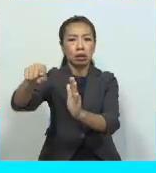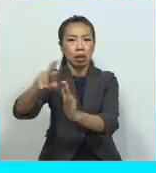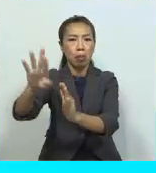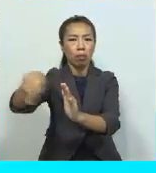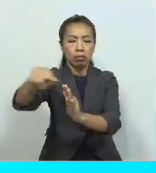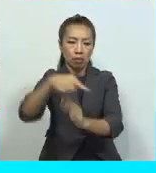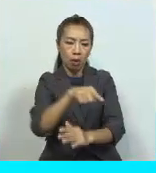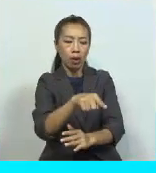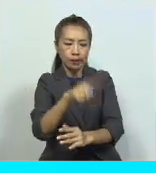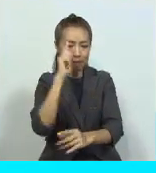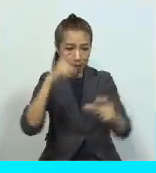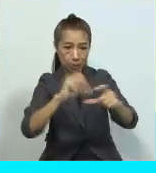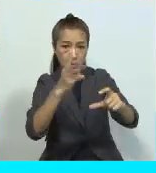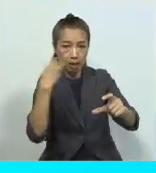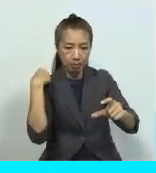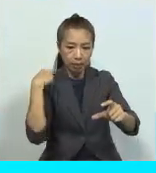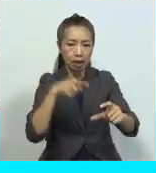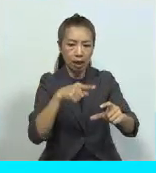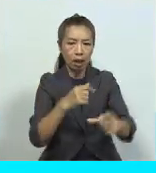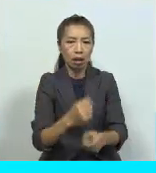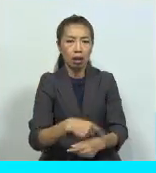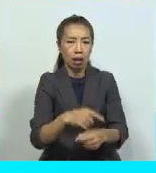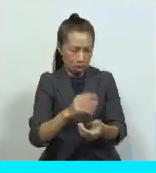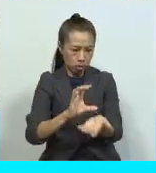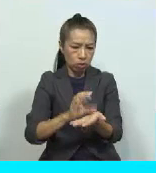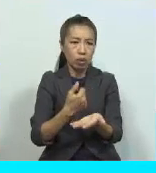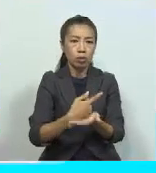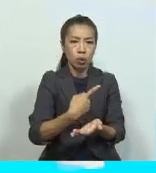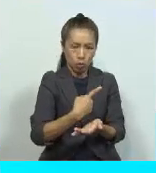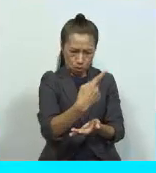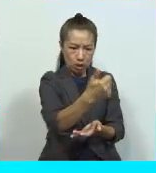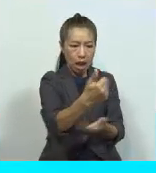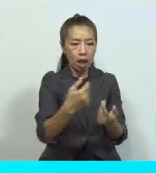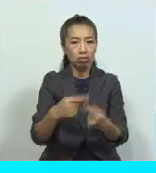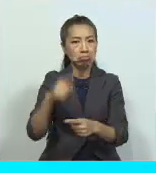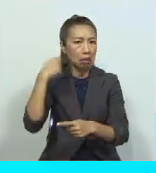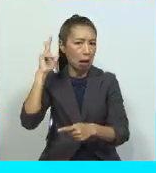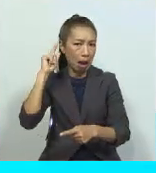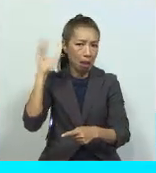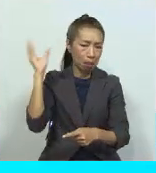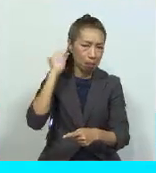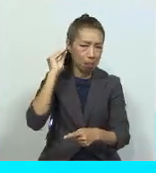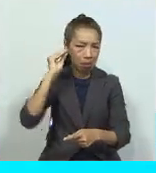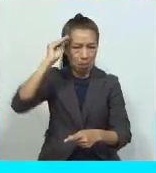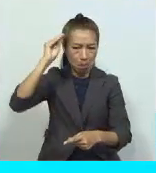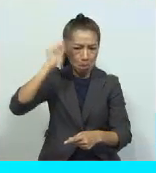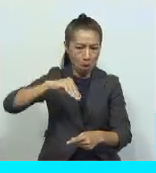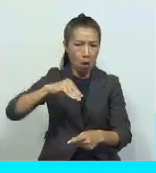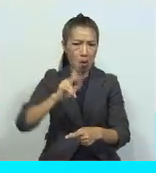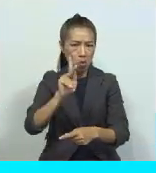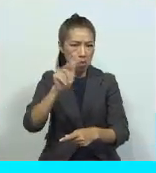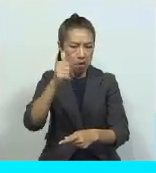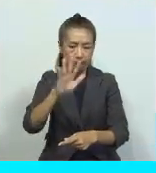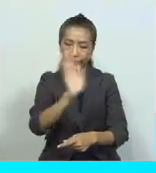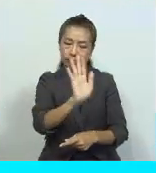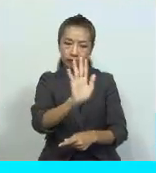ฐอยู่แล้วนะครับดังนั้นก็คงไม่เป็นความจริงว่าเข้าไม่ได้แต่ต้องบอกว่าคนที่เข้ามาก็ควรจะ